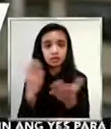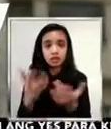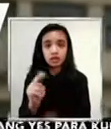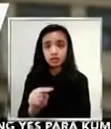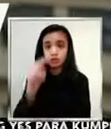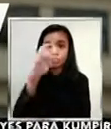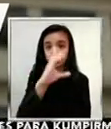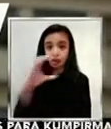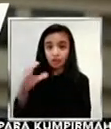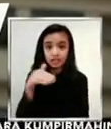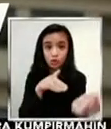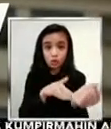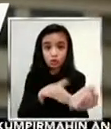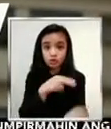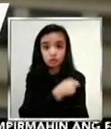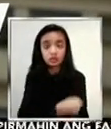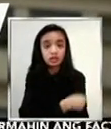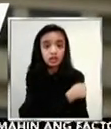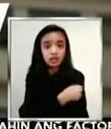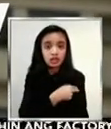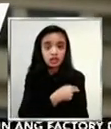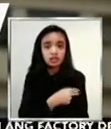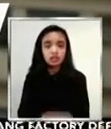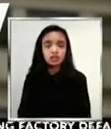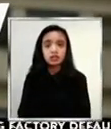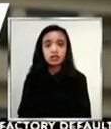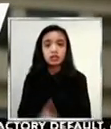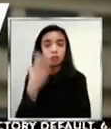siguro ang habol na lang po nila ay